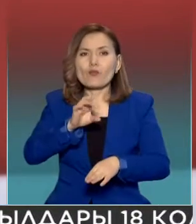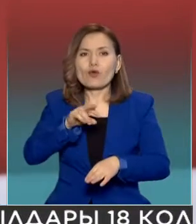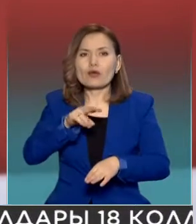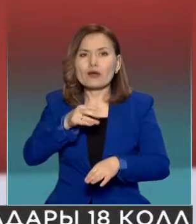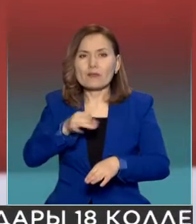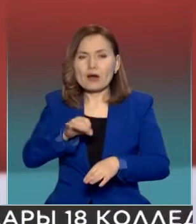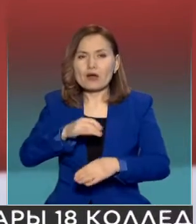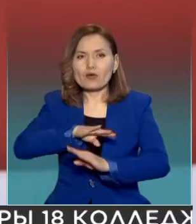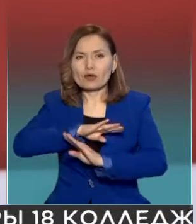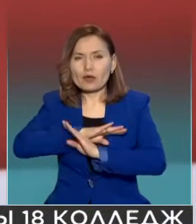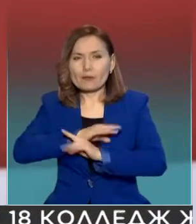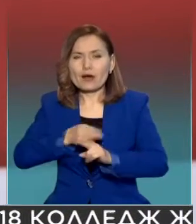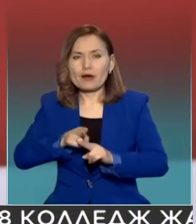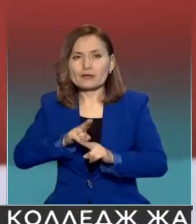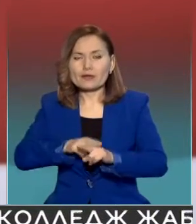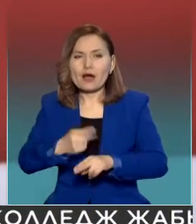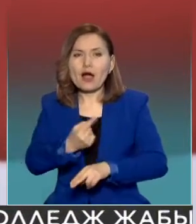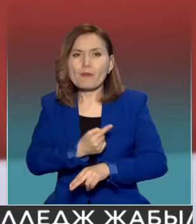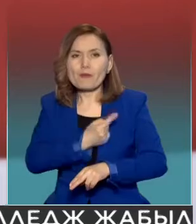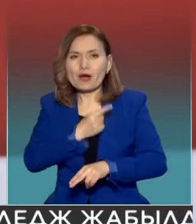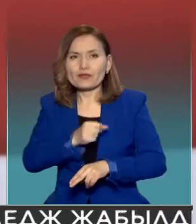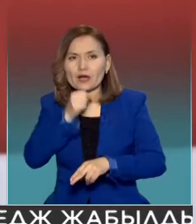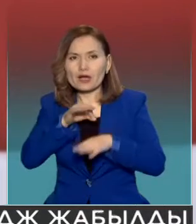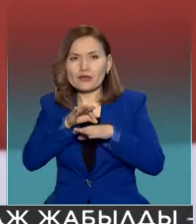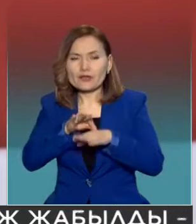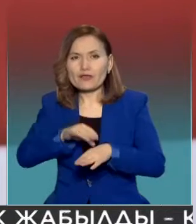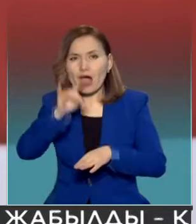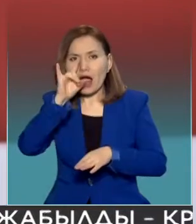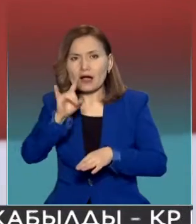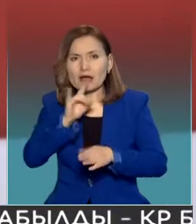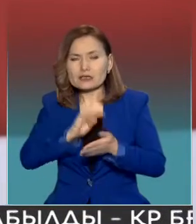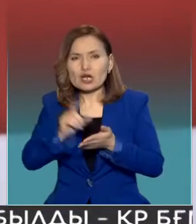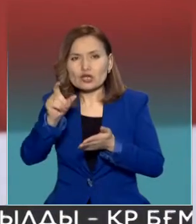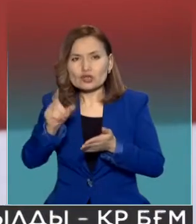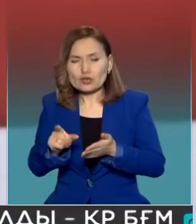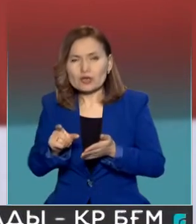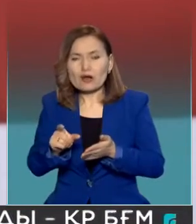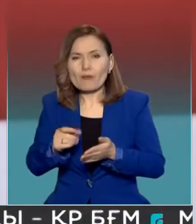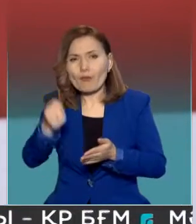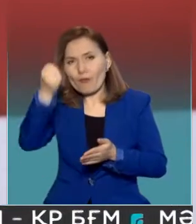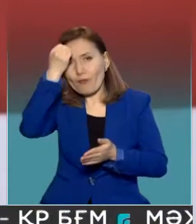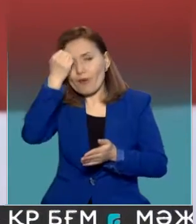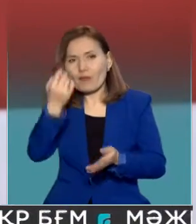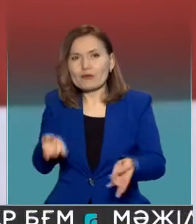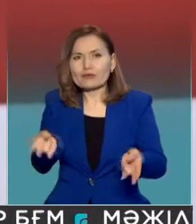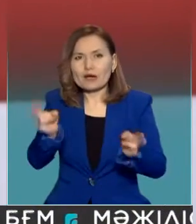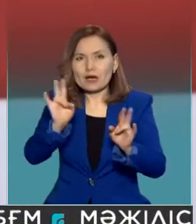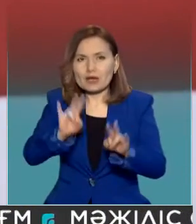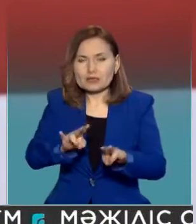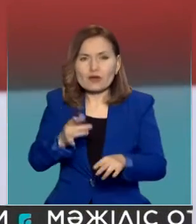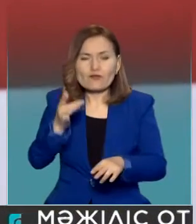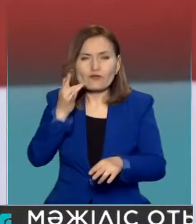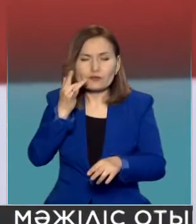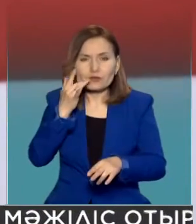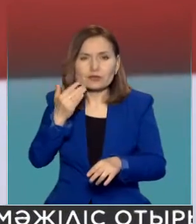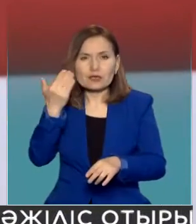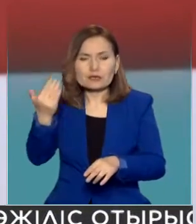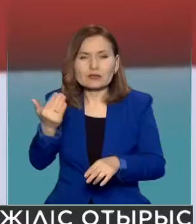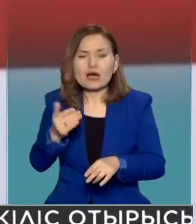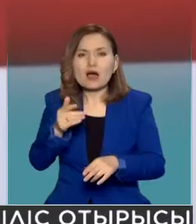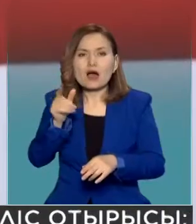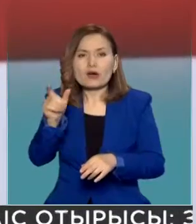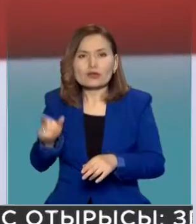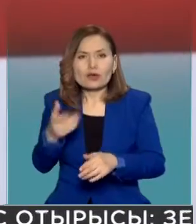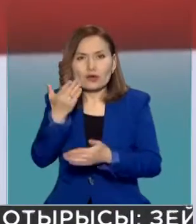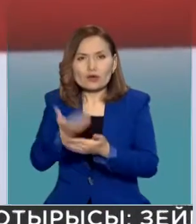өмірден озды. Майталман маманның қазақ журналистикасында қалдырып кеткен дара жолы көпке үлгі. Телеарна ардагерін көпшілік тек